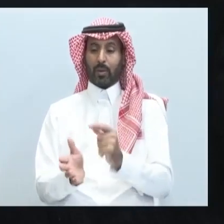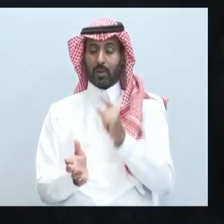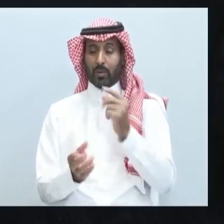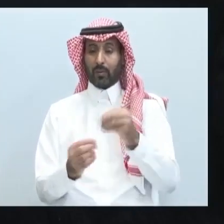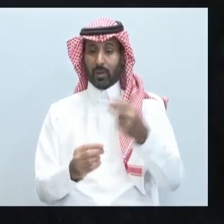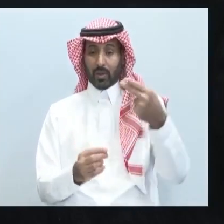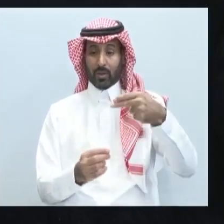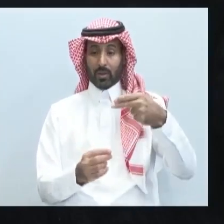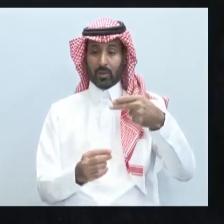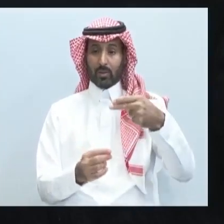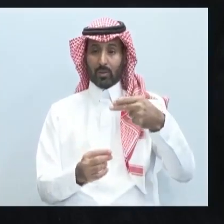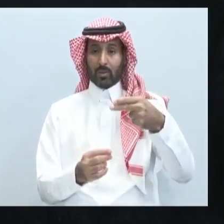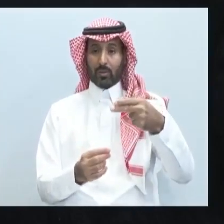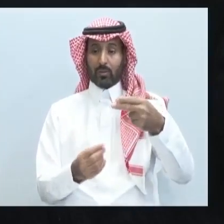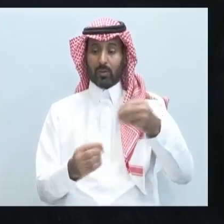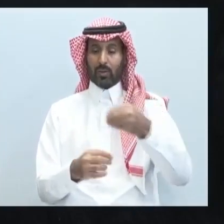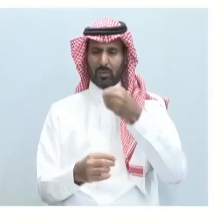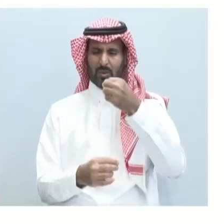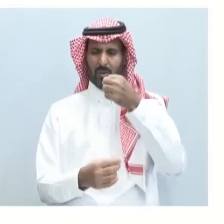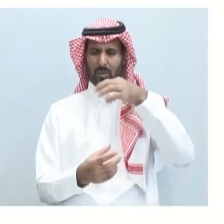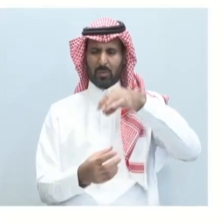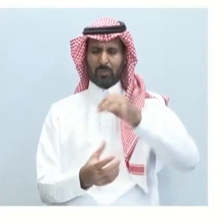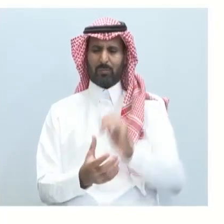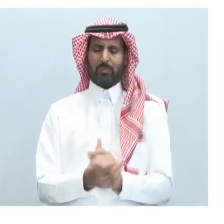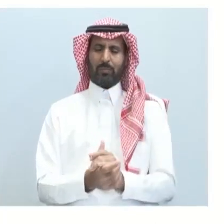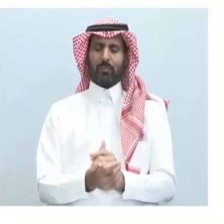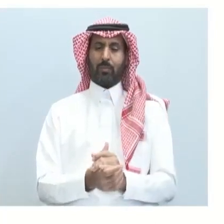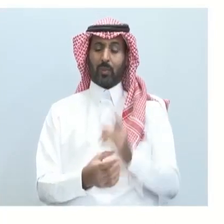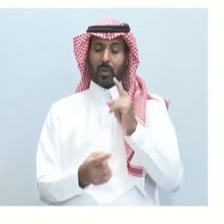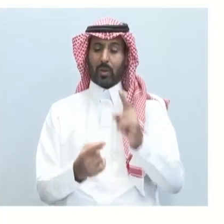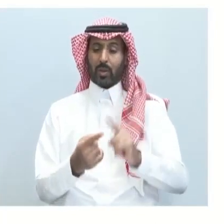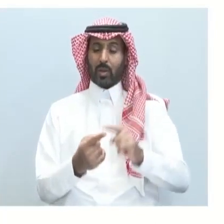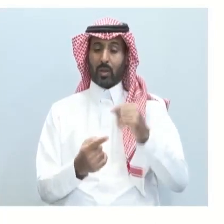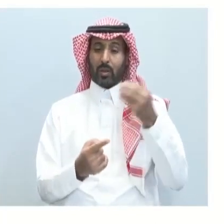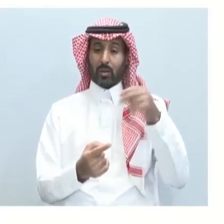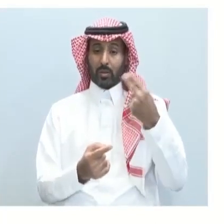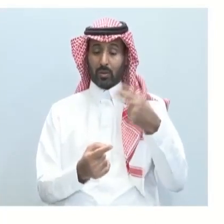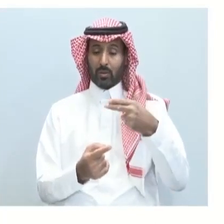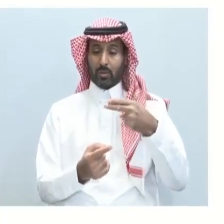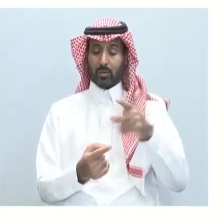هيدروجين هي ماده حمضيه لاحظ ان هنا لديه ايون هيدروجين